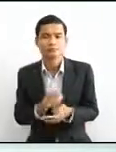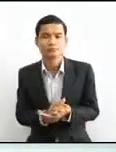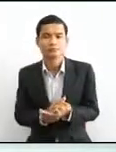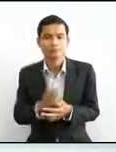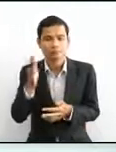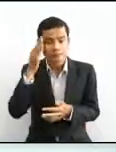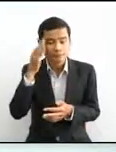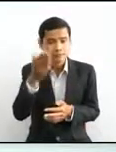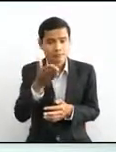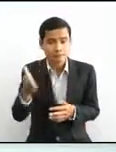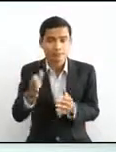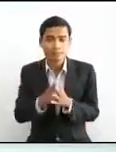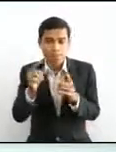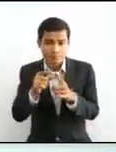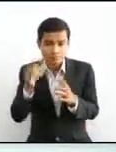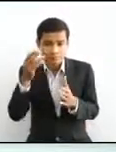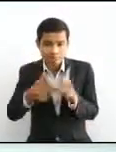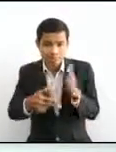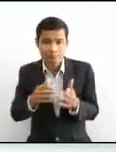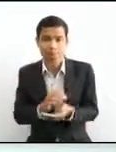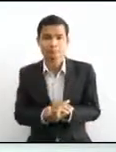lại con được ăn nè chăm mơ nè